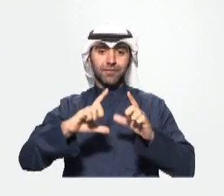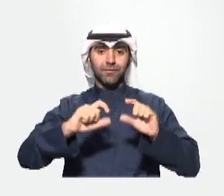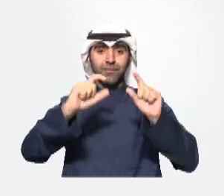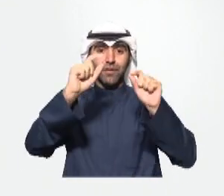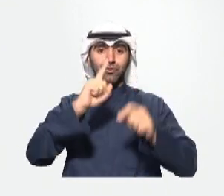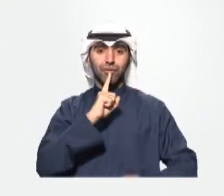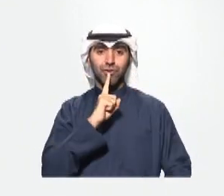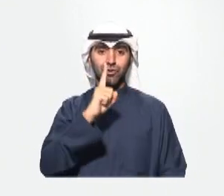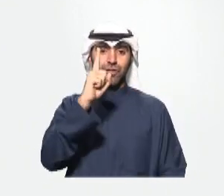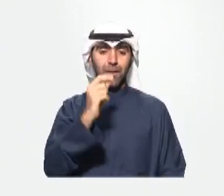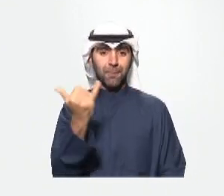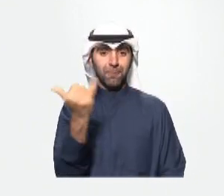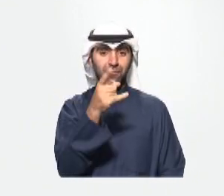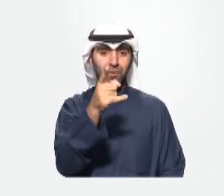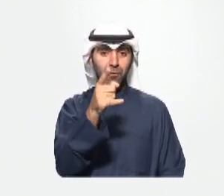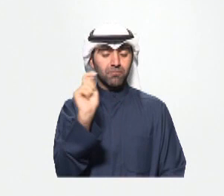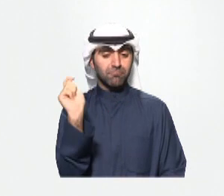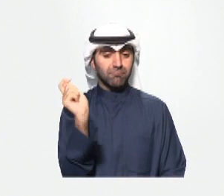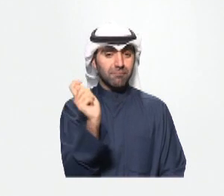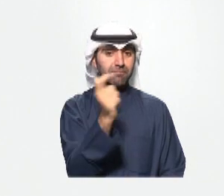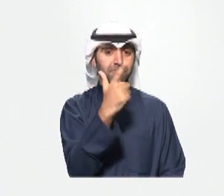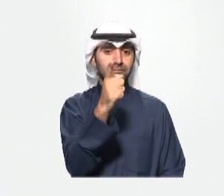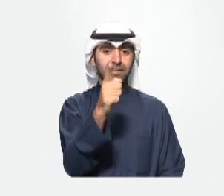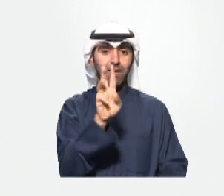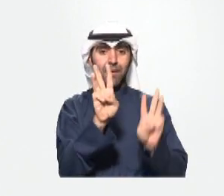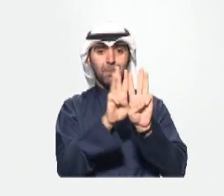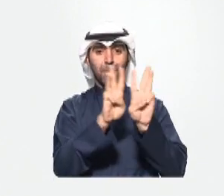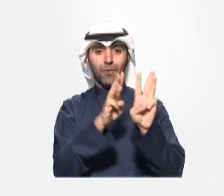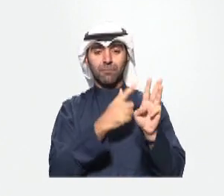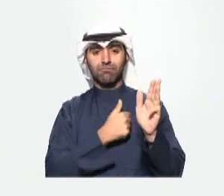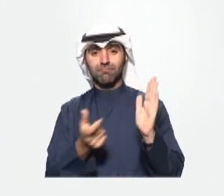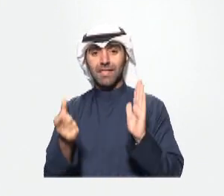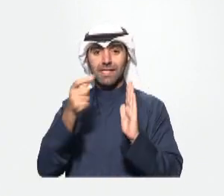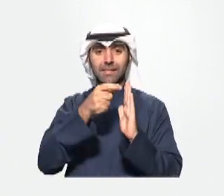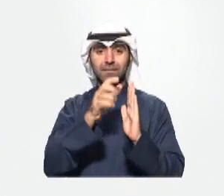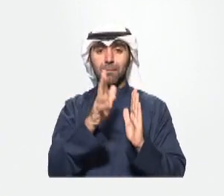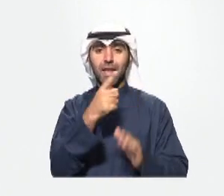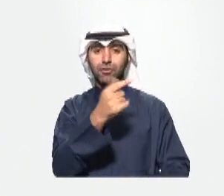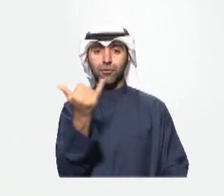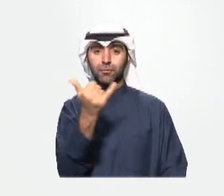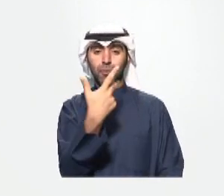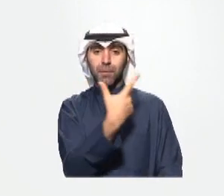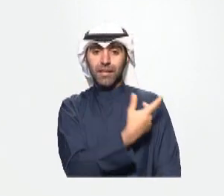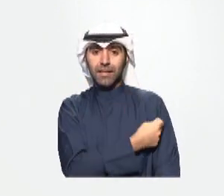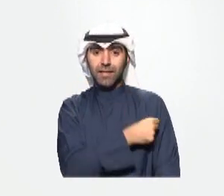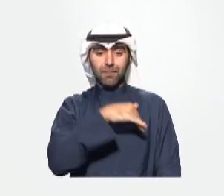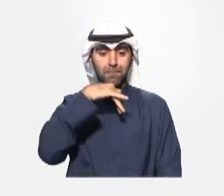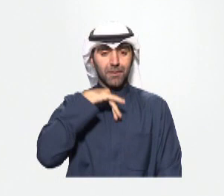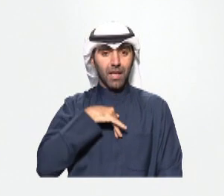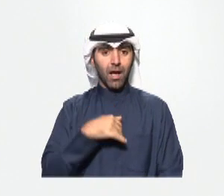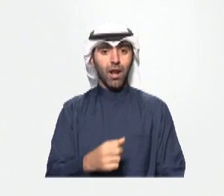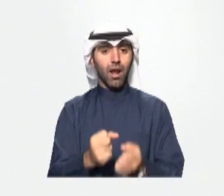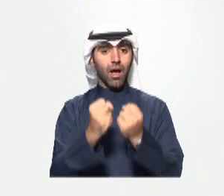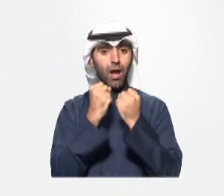يجب علينا أن نصل وعلى كل مجتمع أن يصل إلى المناعة المجتمعية، وهي لا